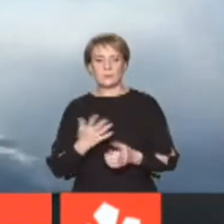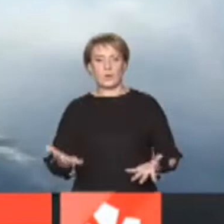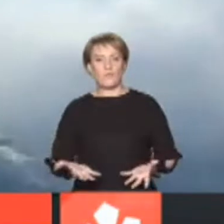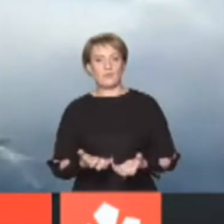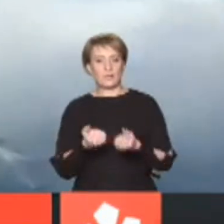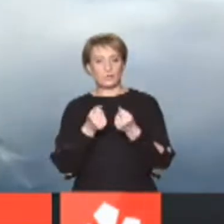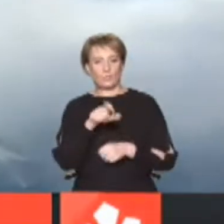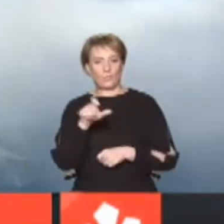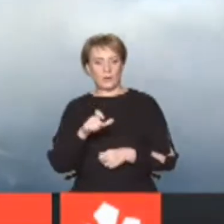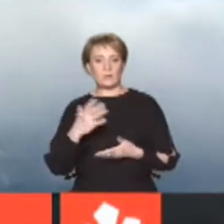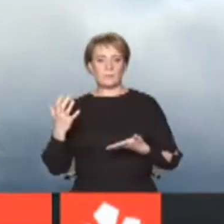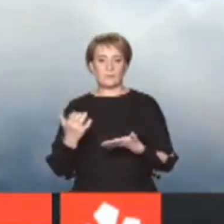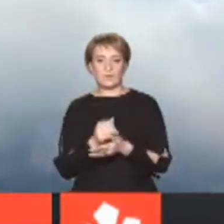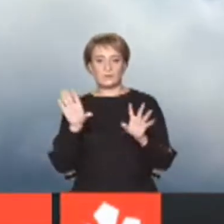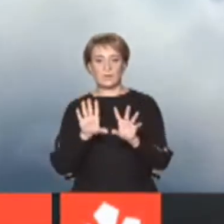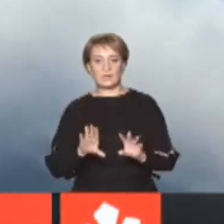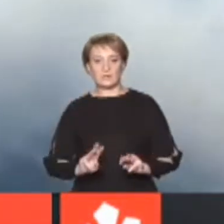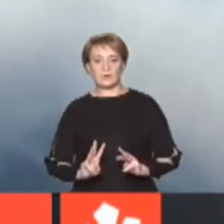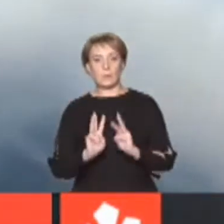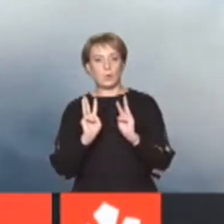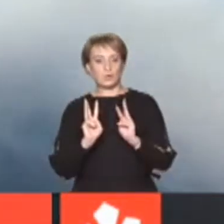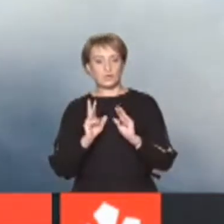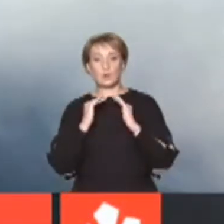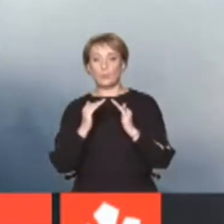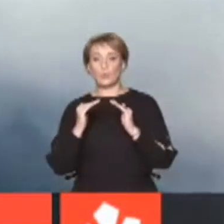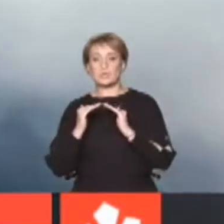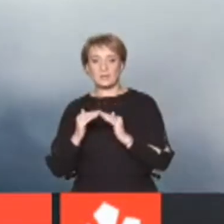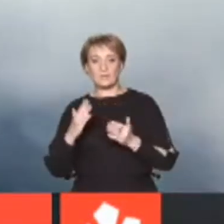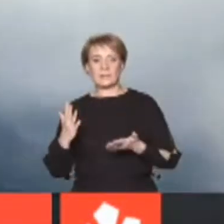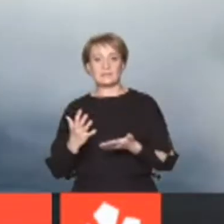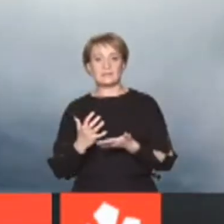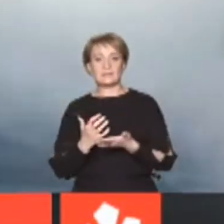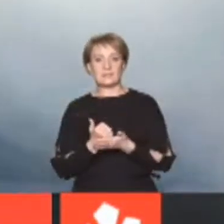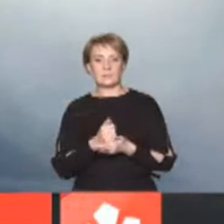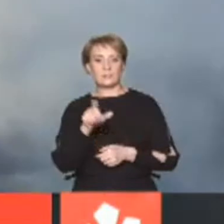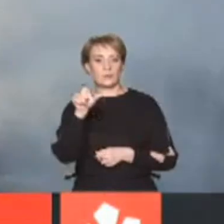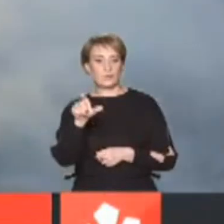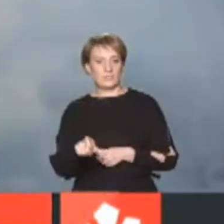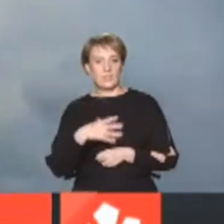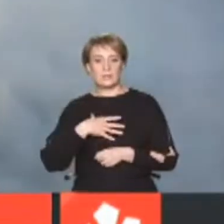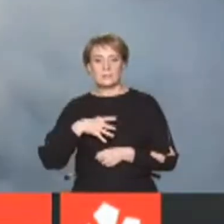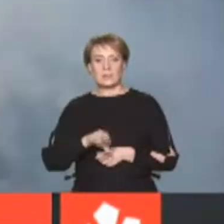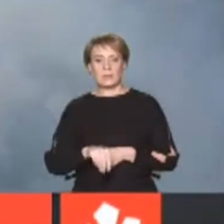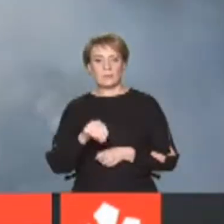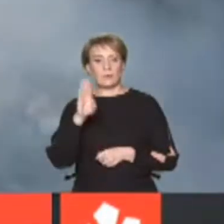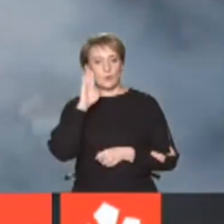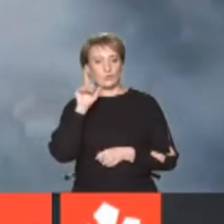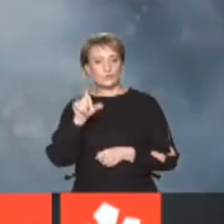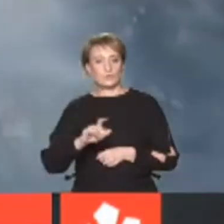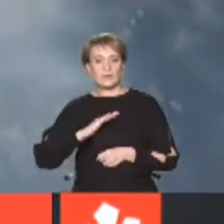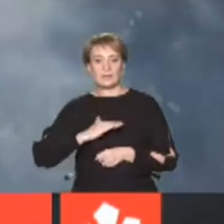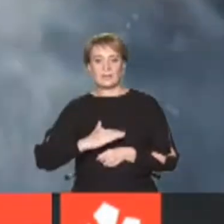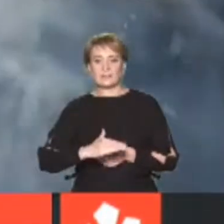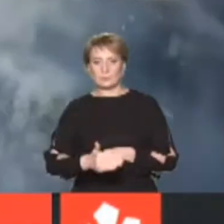вдалося ліквідувати пожежу. Під час гасіння вогню у будівлі знайшли тіло загиблого чоловіка. Він лежав на сходах